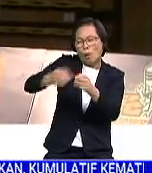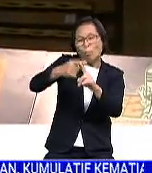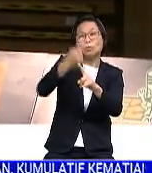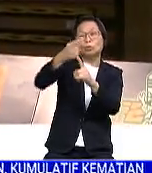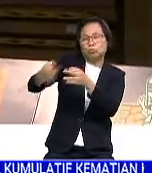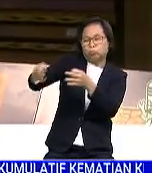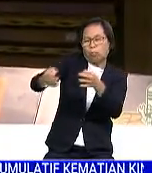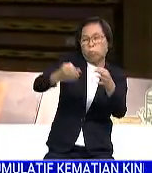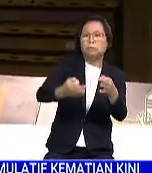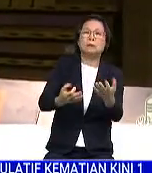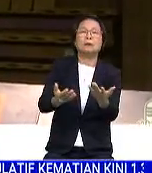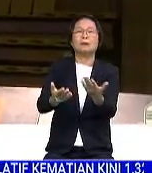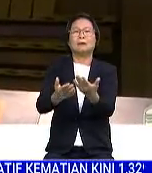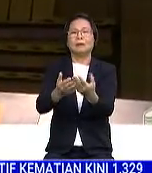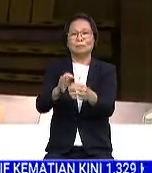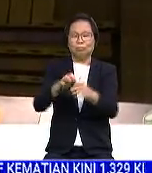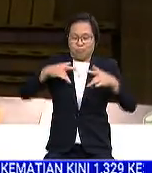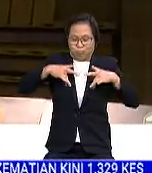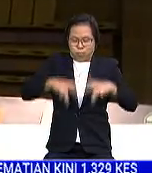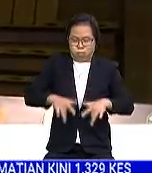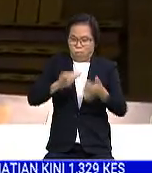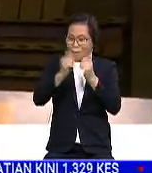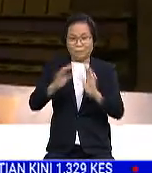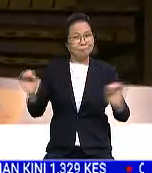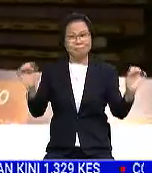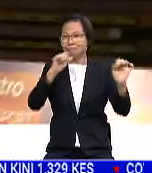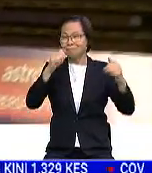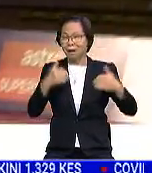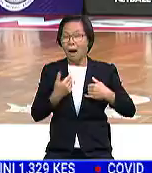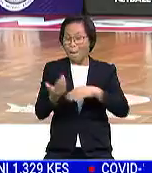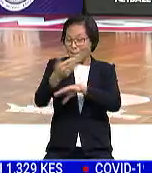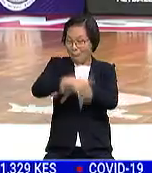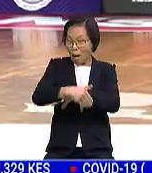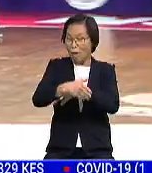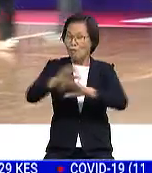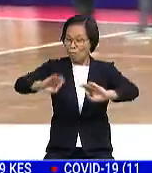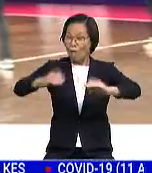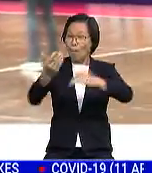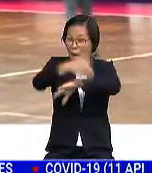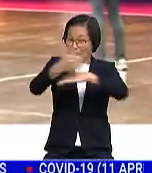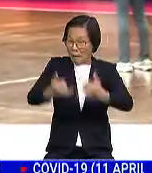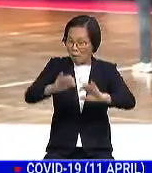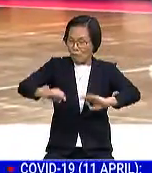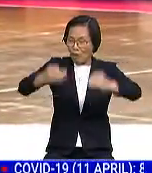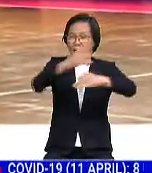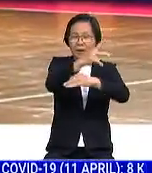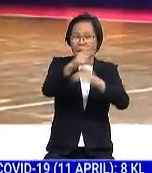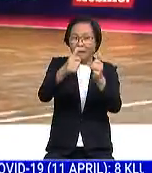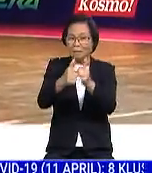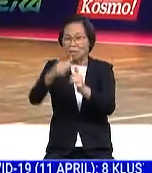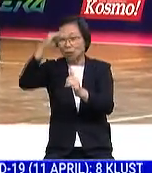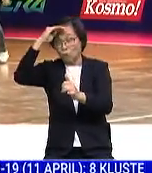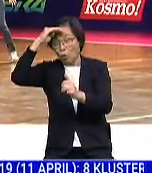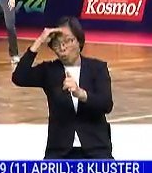lalu tidak memudarkan semangat para atlet. Malam ini, aksi final antara KLY Cats dengan